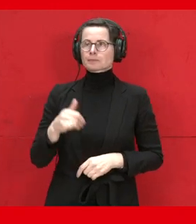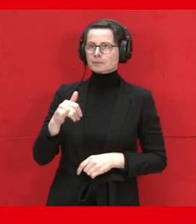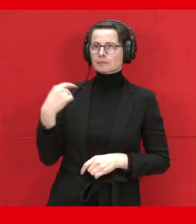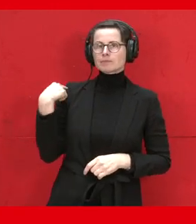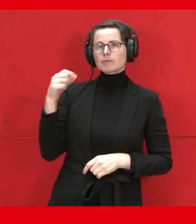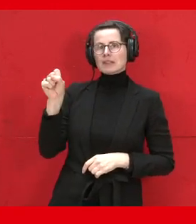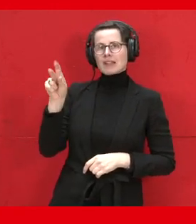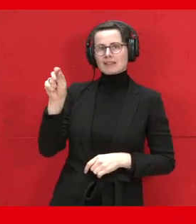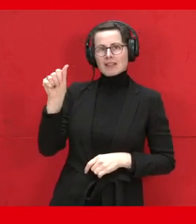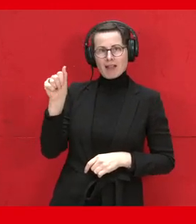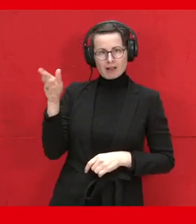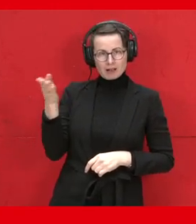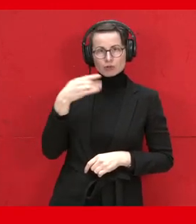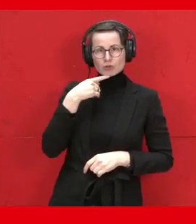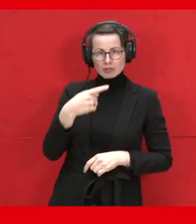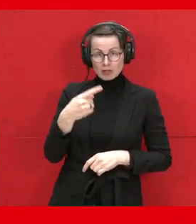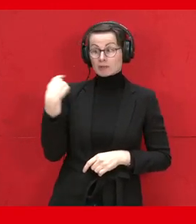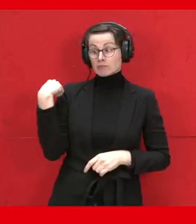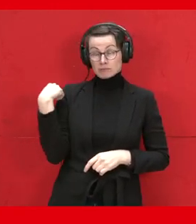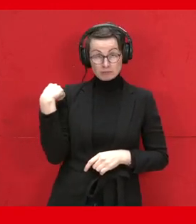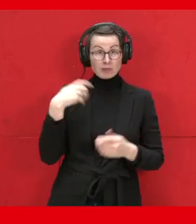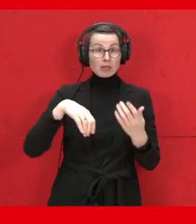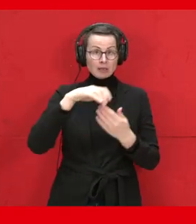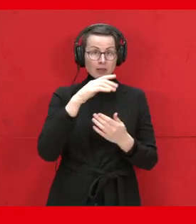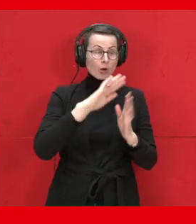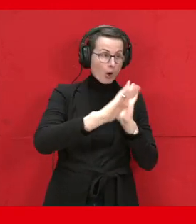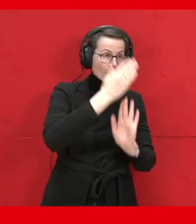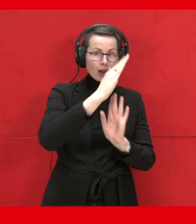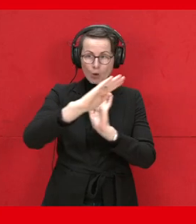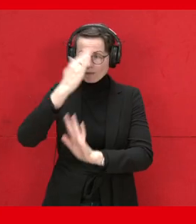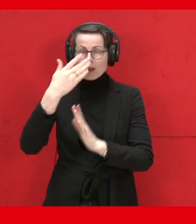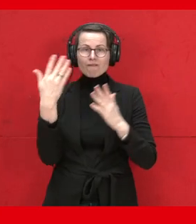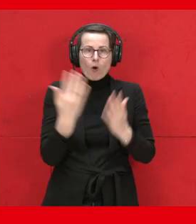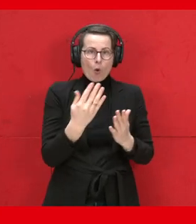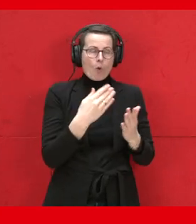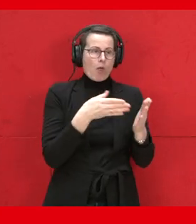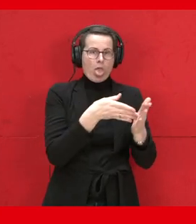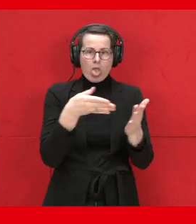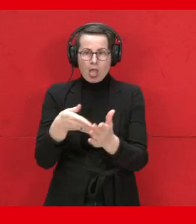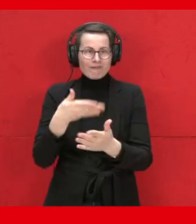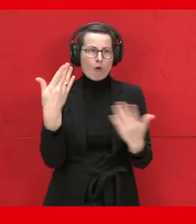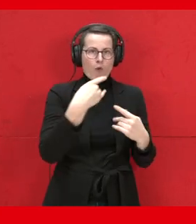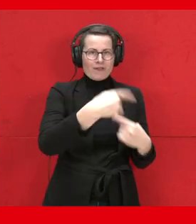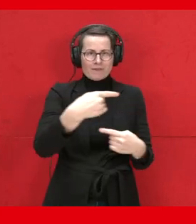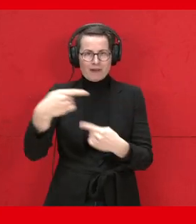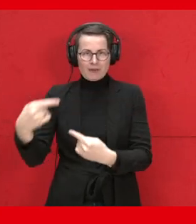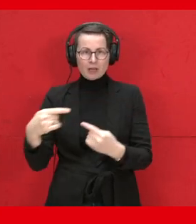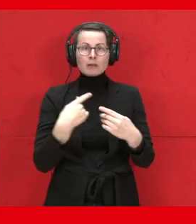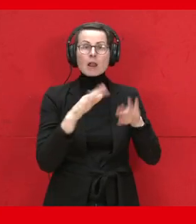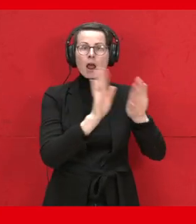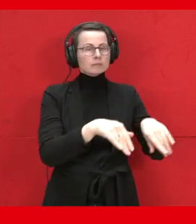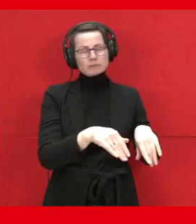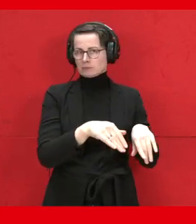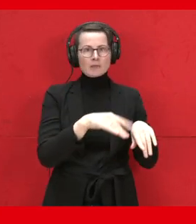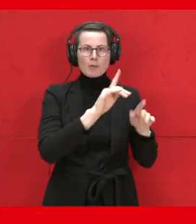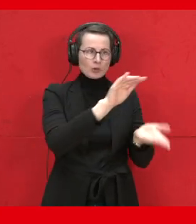schon angesprochen, wir haben in der Krise auch Defizite erkannt und die können uns auch nicht kalt lassen. Und wenn wir daraus etwas machen wollen, dann